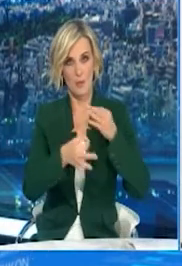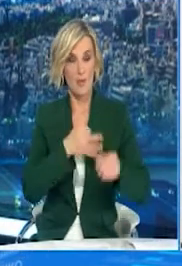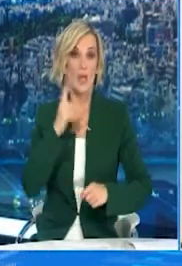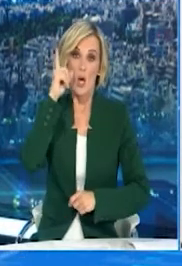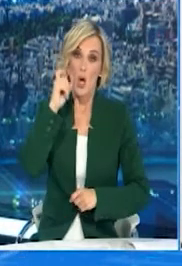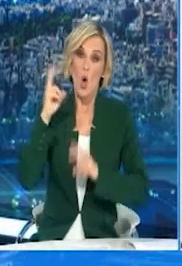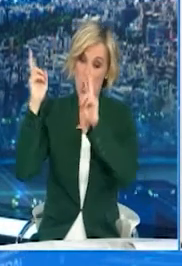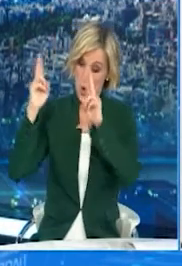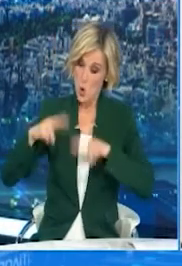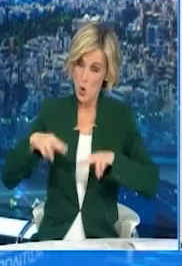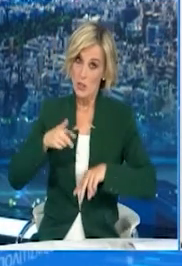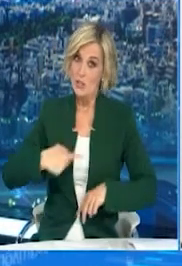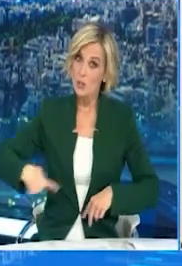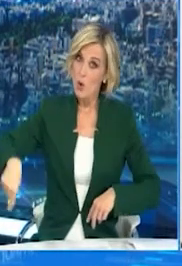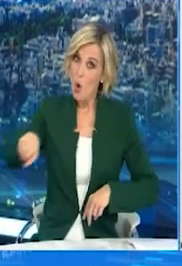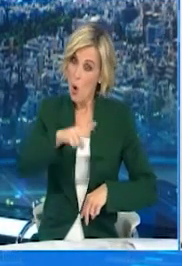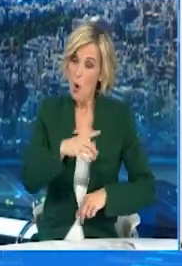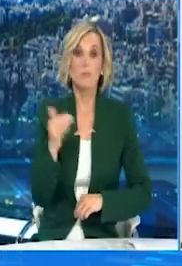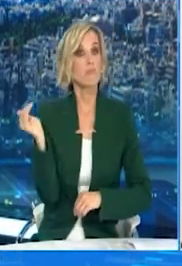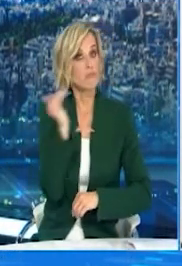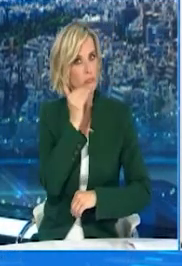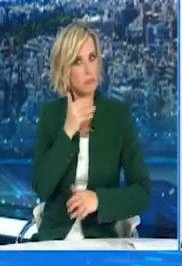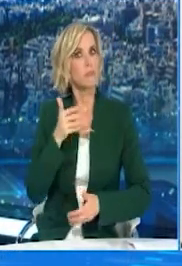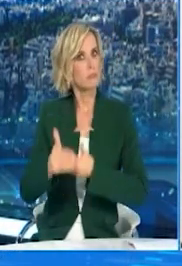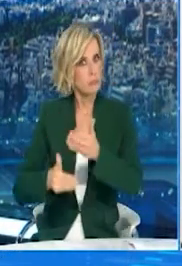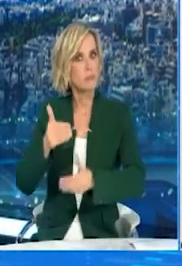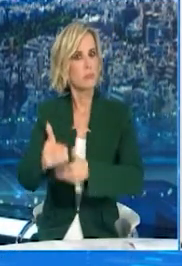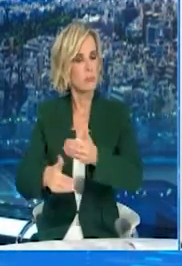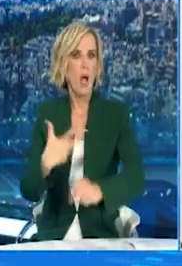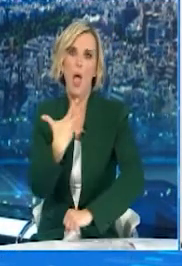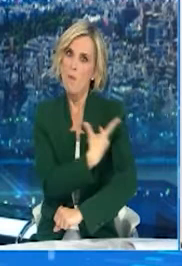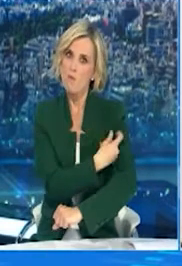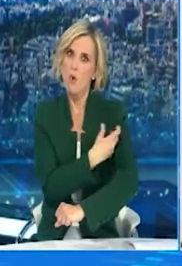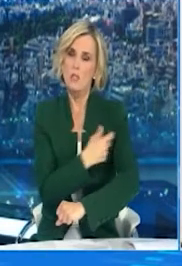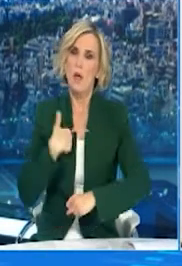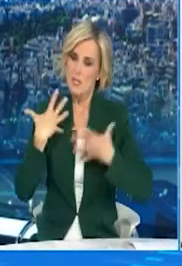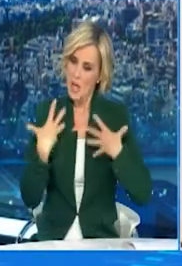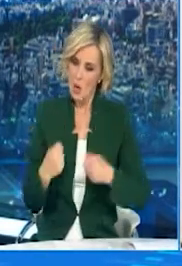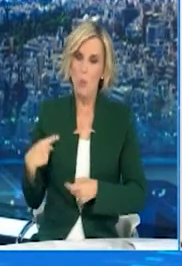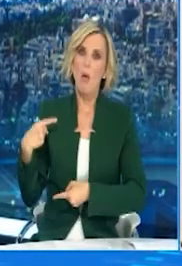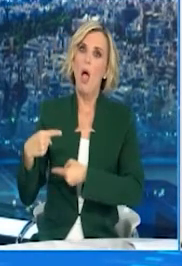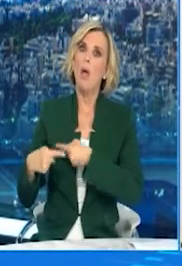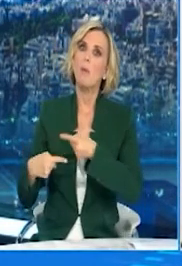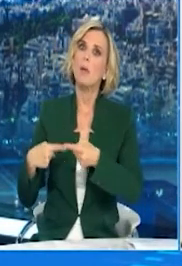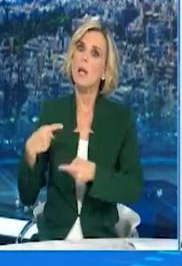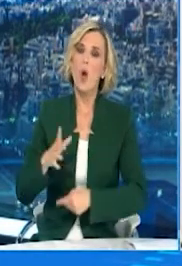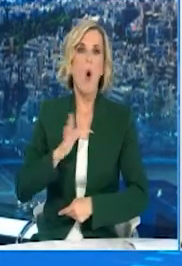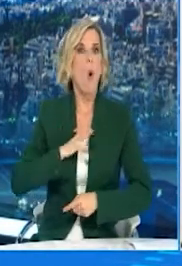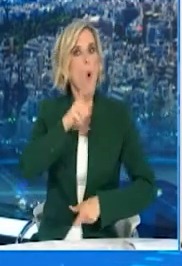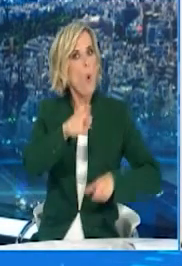εμβολιασμοί συνεχώς επιταχύνονται και η εμπειρία μας και για τη συμπεριφορά των συμπολιτών